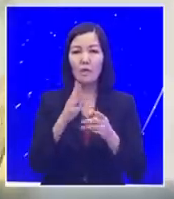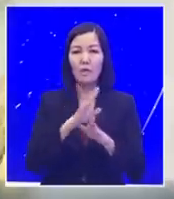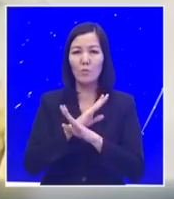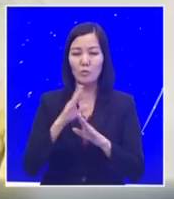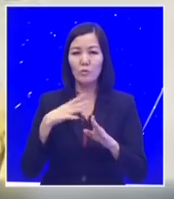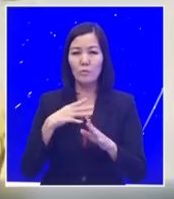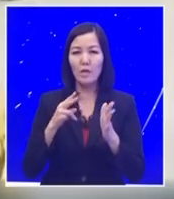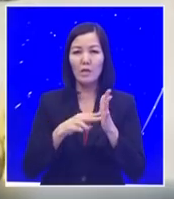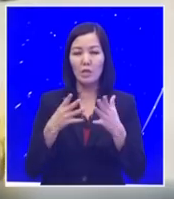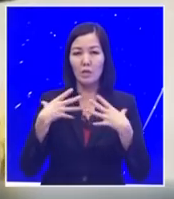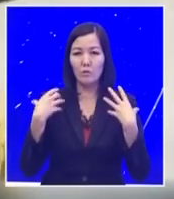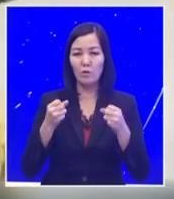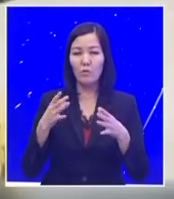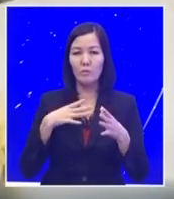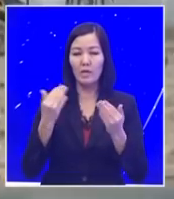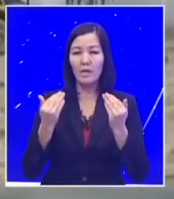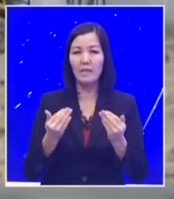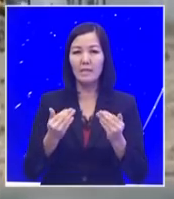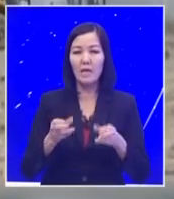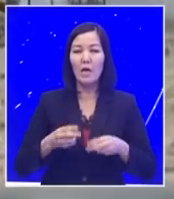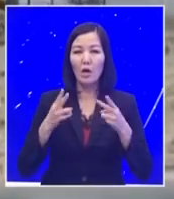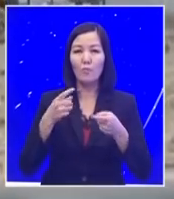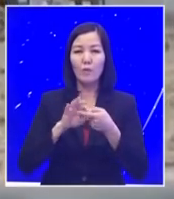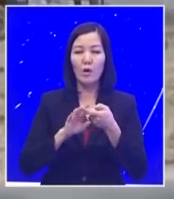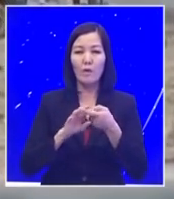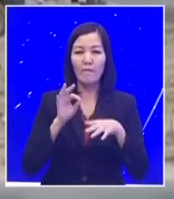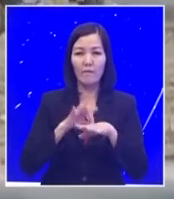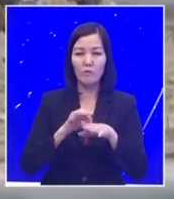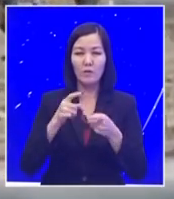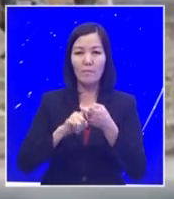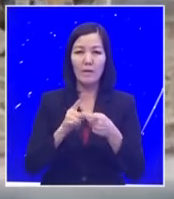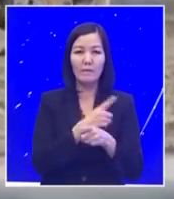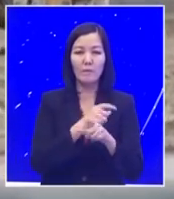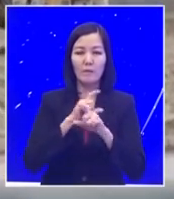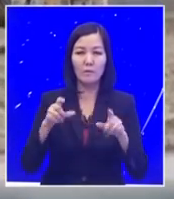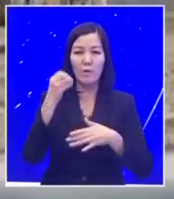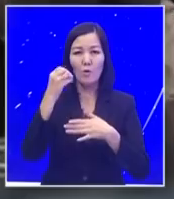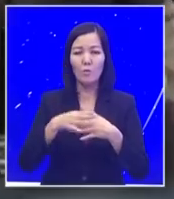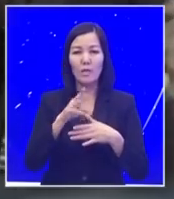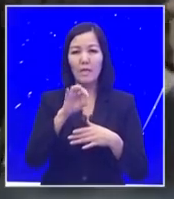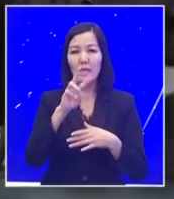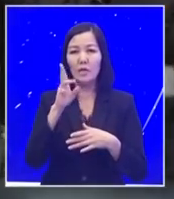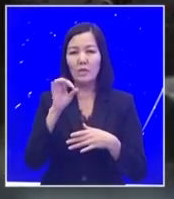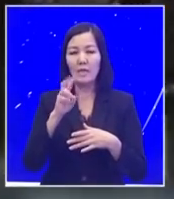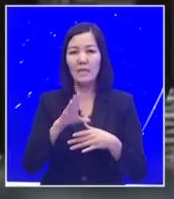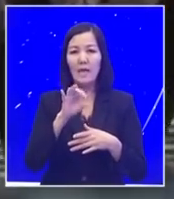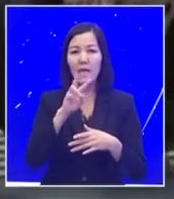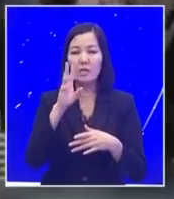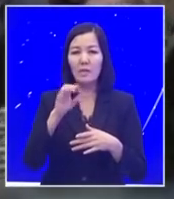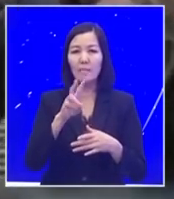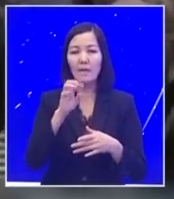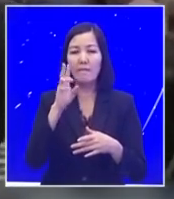жұмды, 7-і сауығып шыққан. Қазір қауіпті індетке байланысты мұндай медициналық орталықтар Ташкентпен қатар Әндіжан,